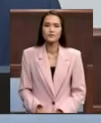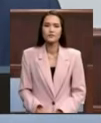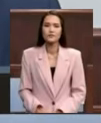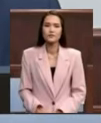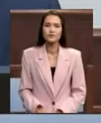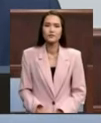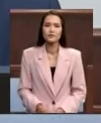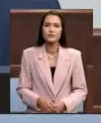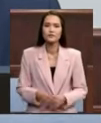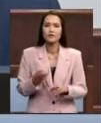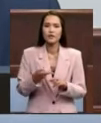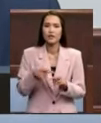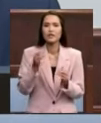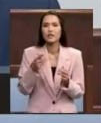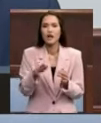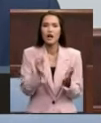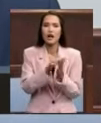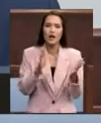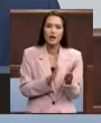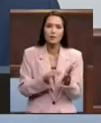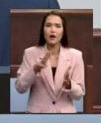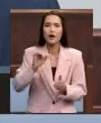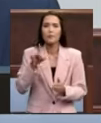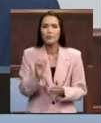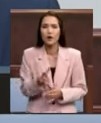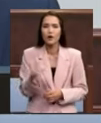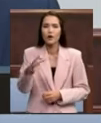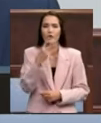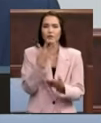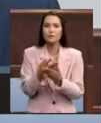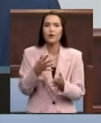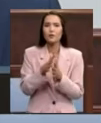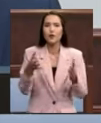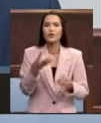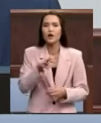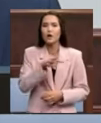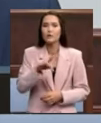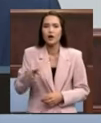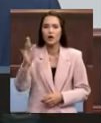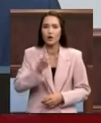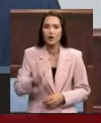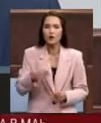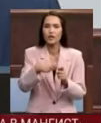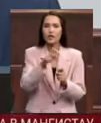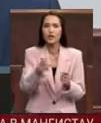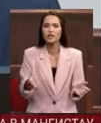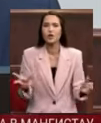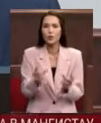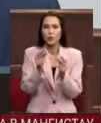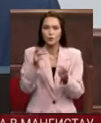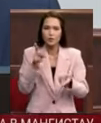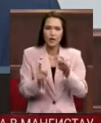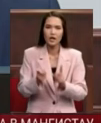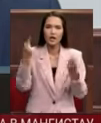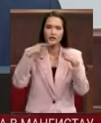За последние 5 лет в Мангистаускую область привлечено более 4 миллиардов долларов США прямых иностранных инвестиций. Успешно реализованы проекты в самых разных